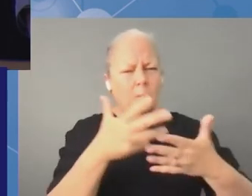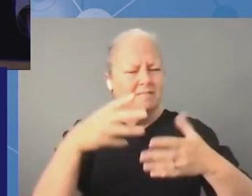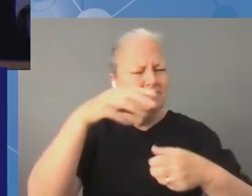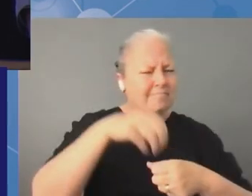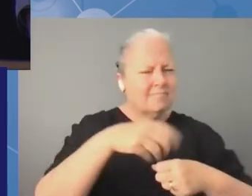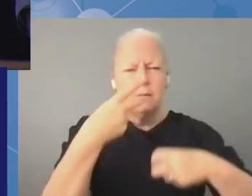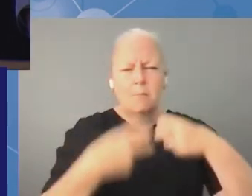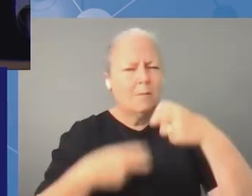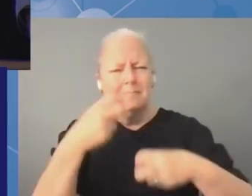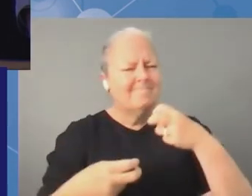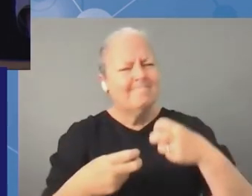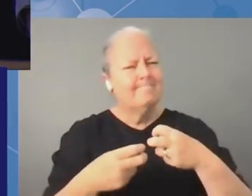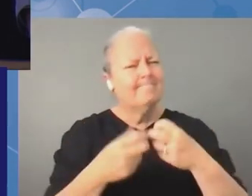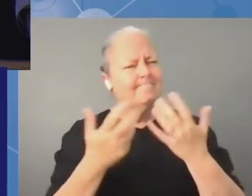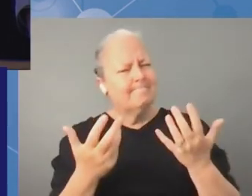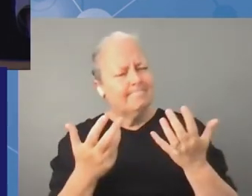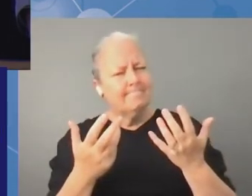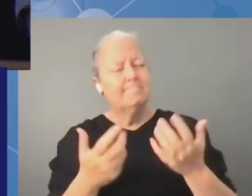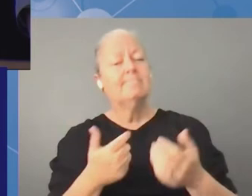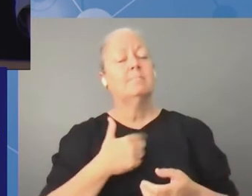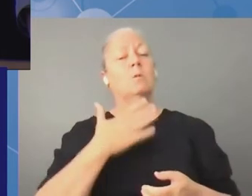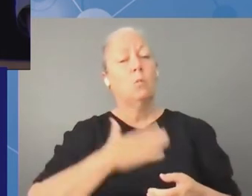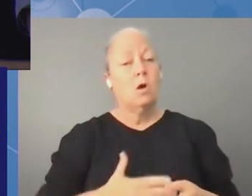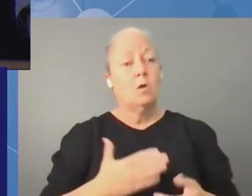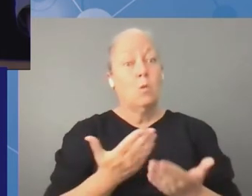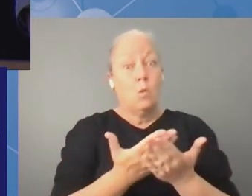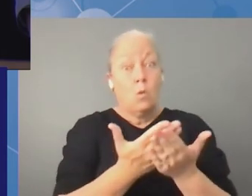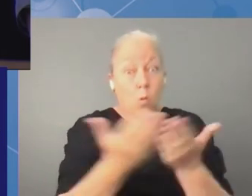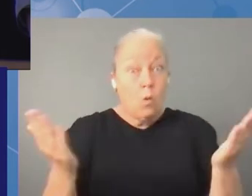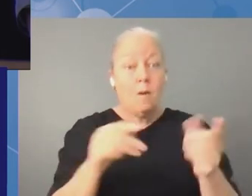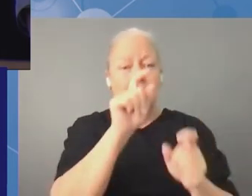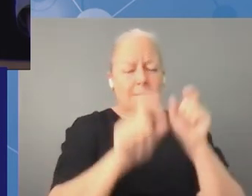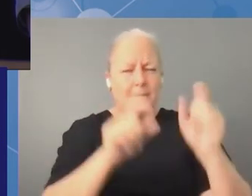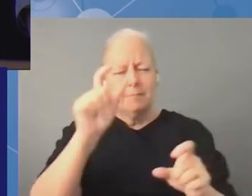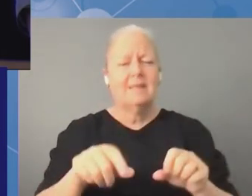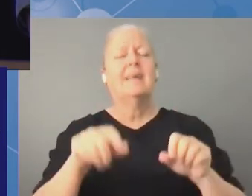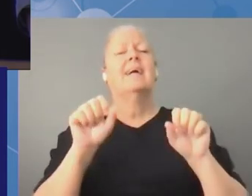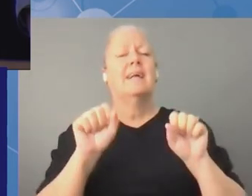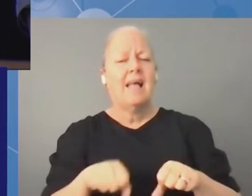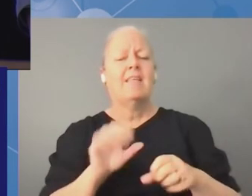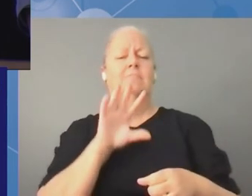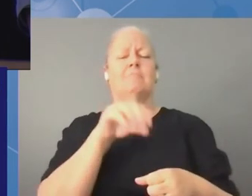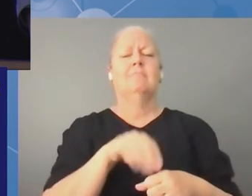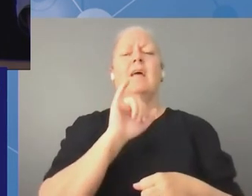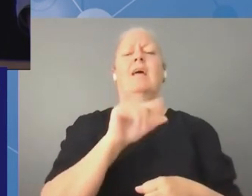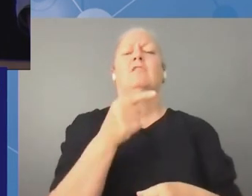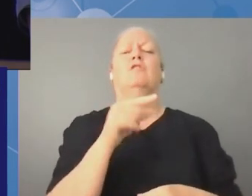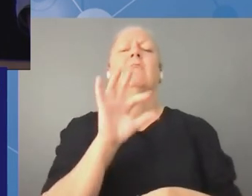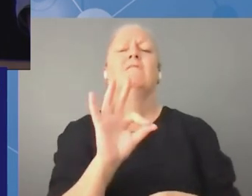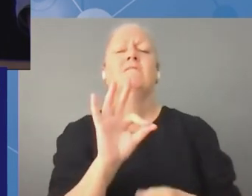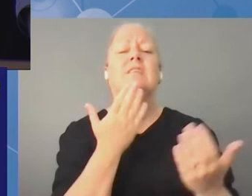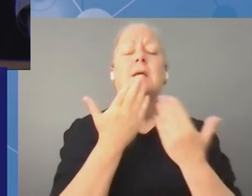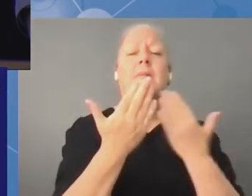كل من المشاركين يستطيع أن يشارك مستعملا لغته الطبيعية وليس